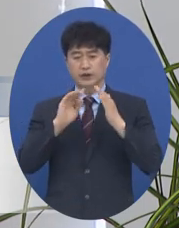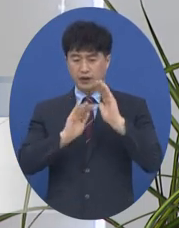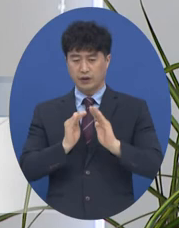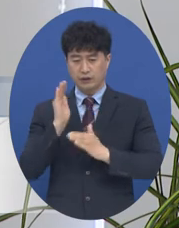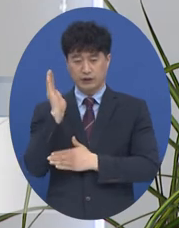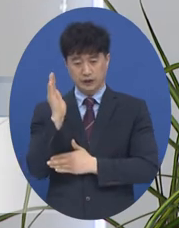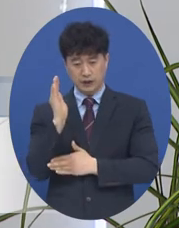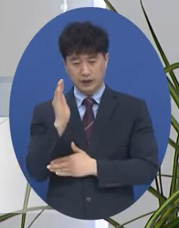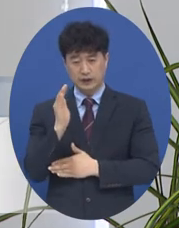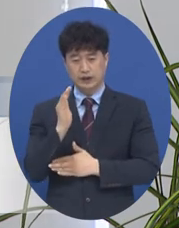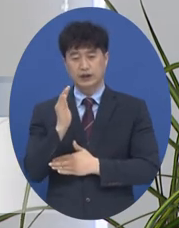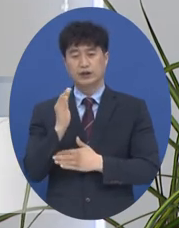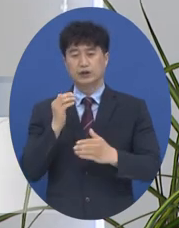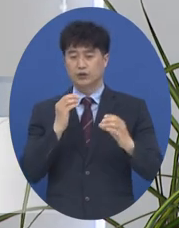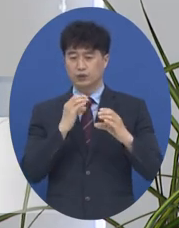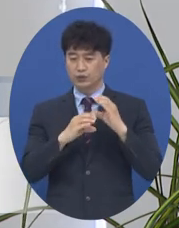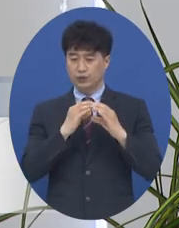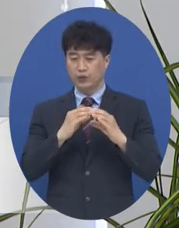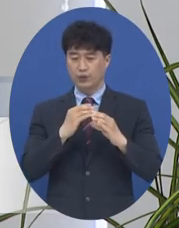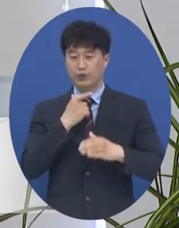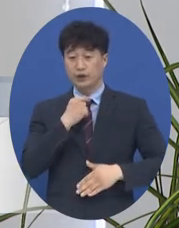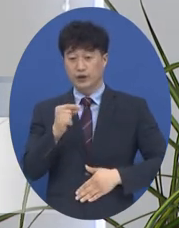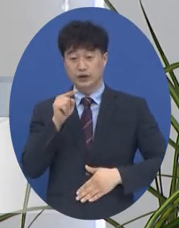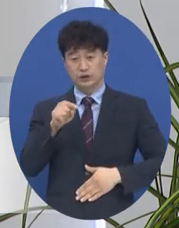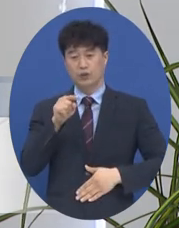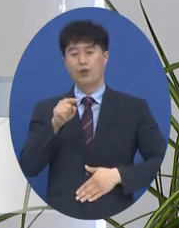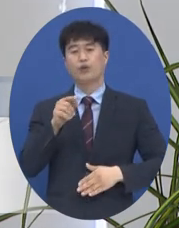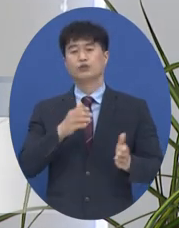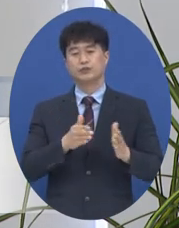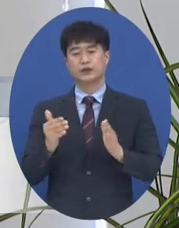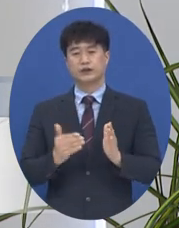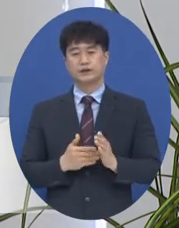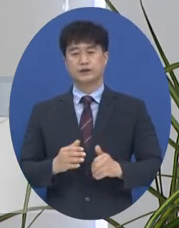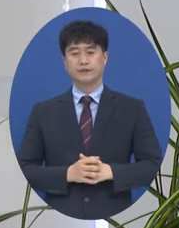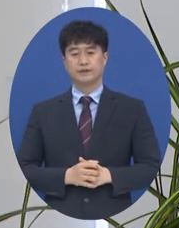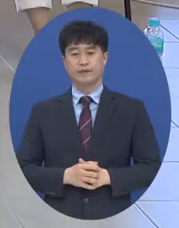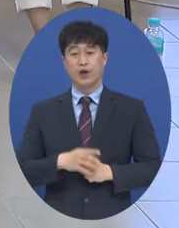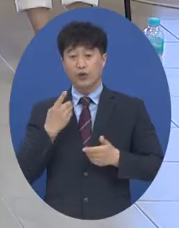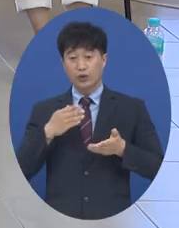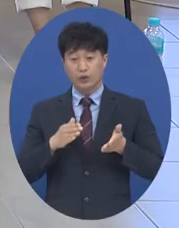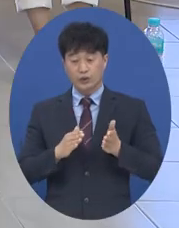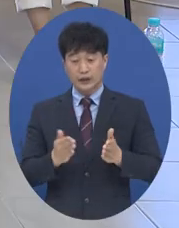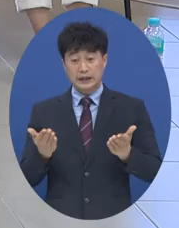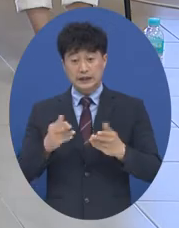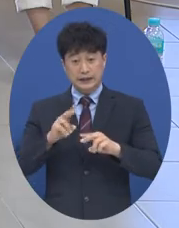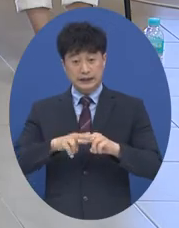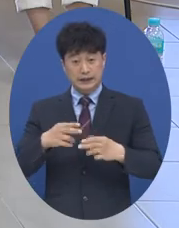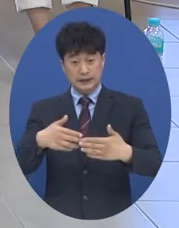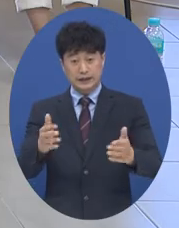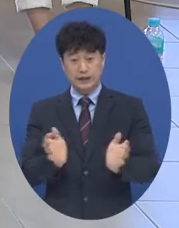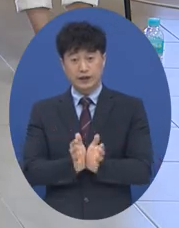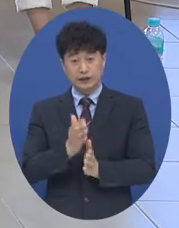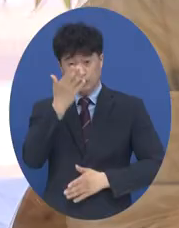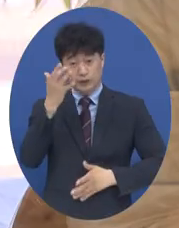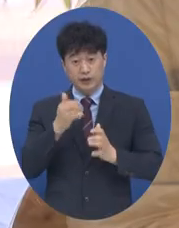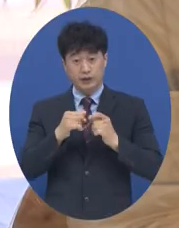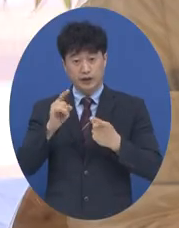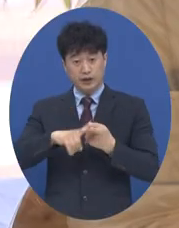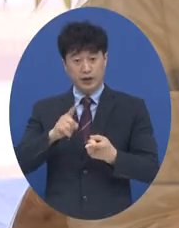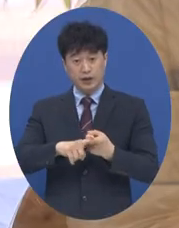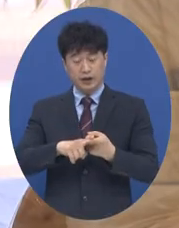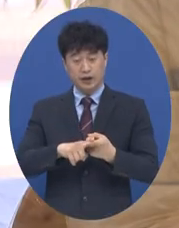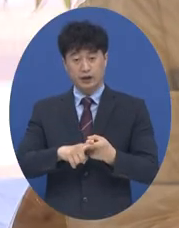있는 그런 이야기들을 좀 나누고 또 소통하고자 이런 자리를 마련을 했습니다. 경기도 일자리재단은 청년층에